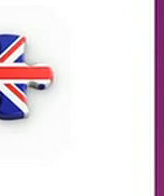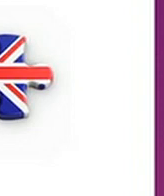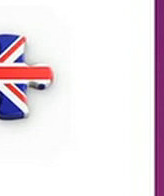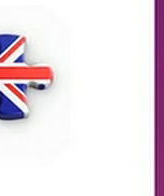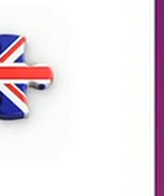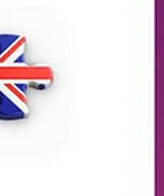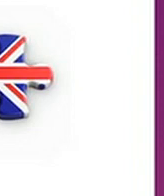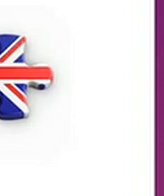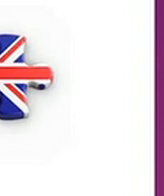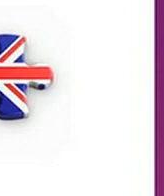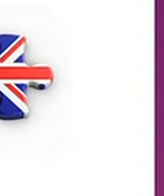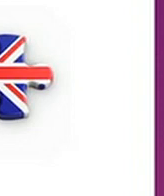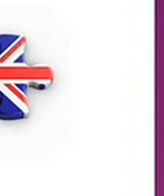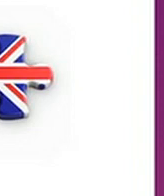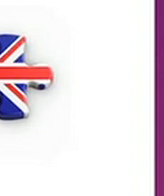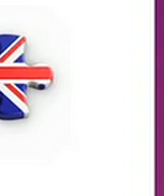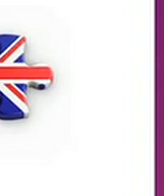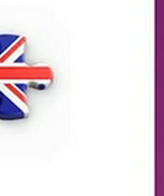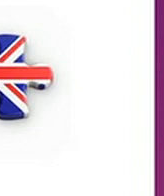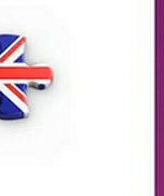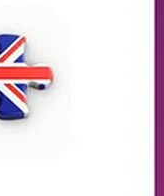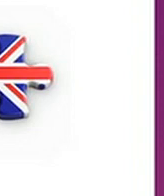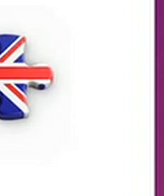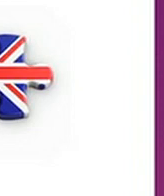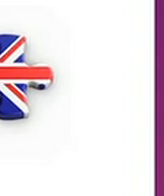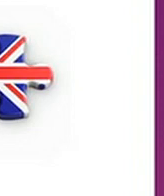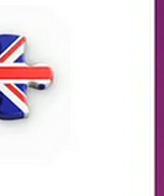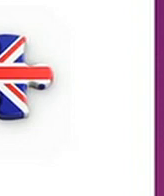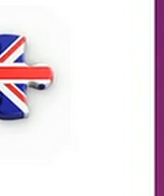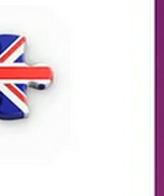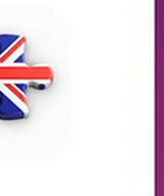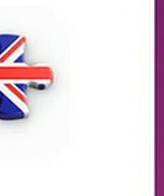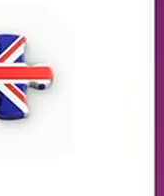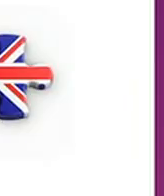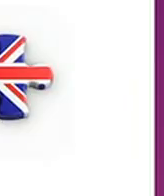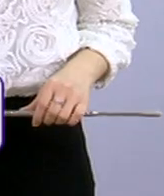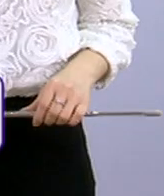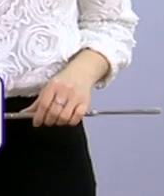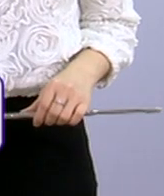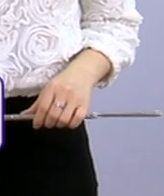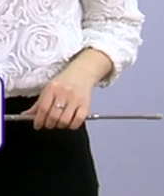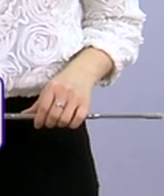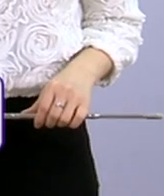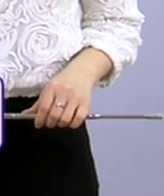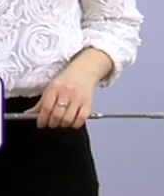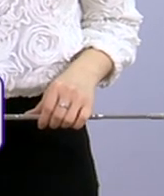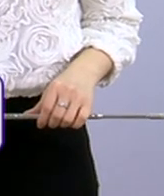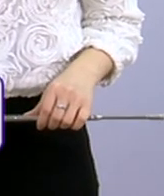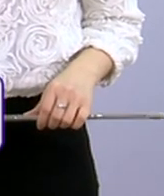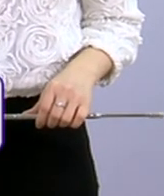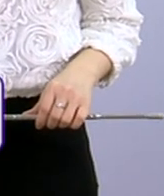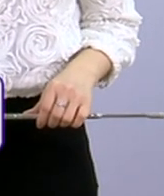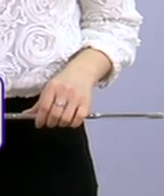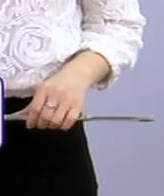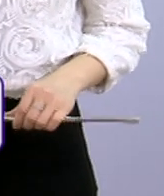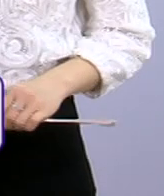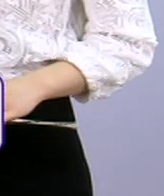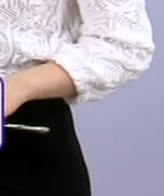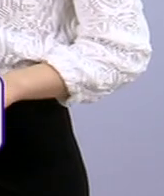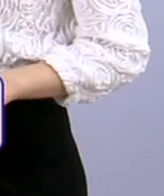кетеді, кейін cannot, яғни болымсыз түрі, қысқартылған түрі can't plus main verb негізгі